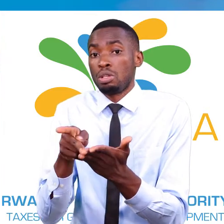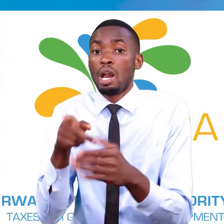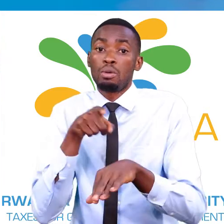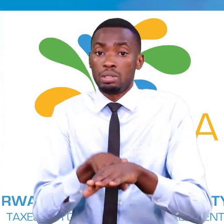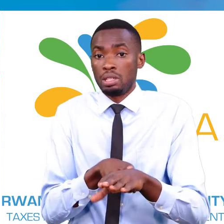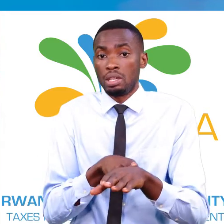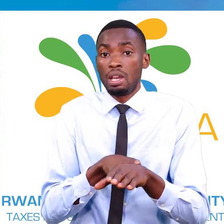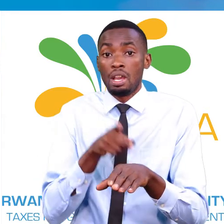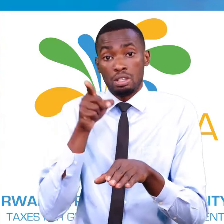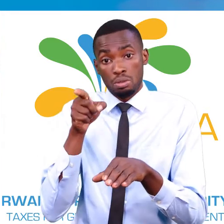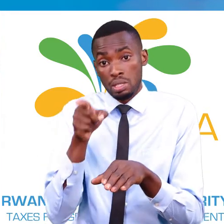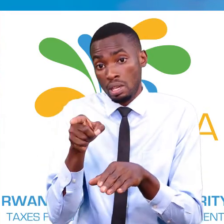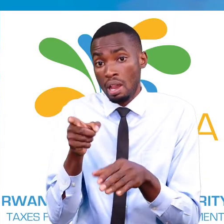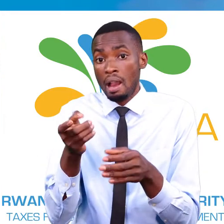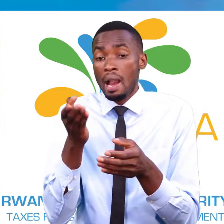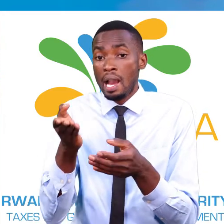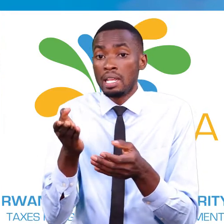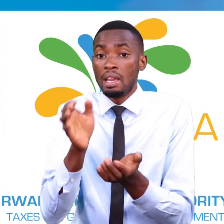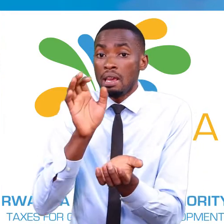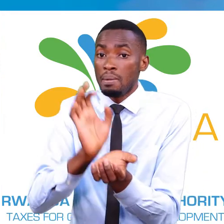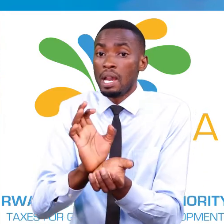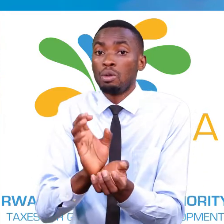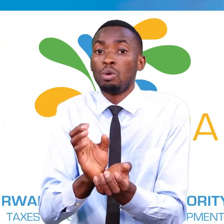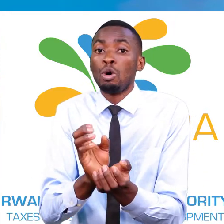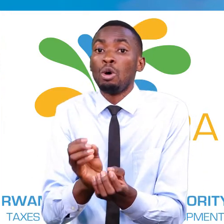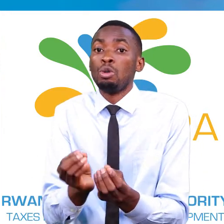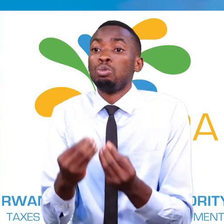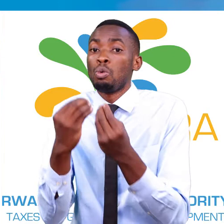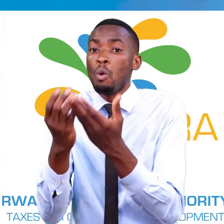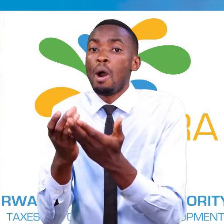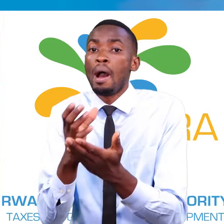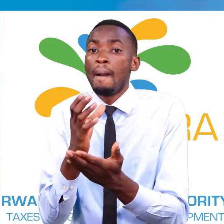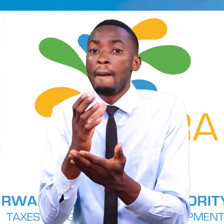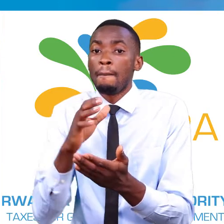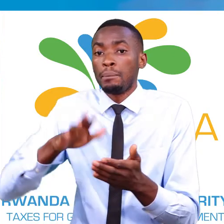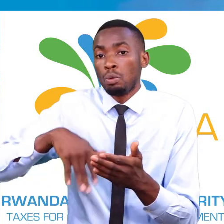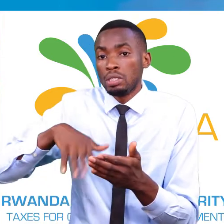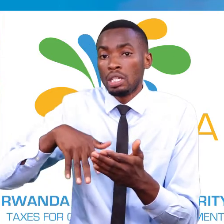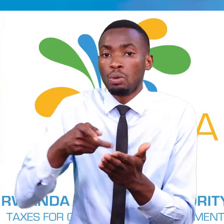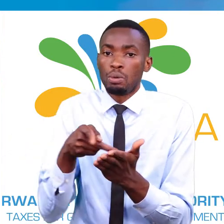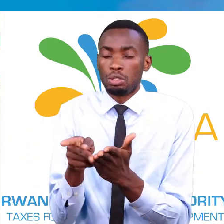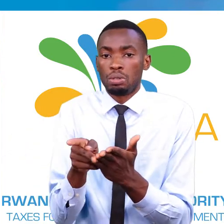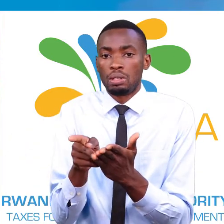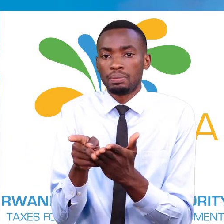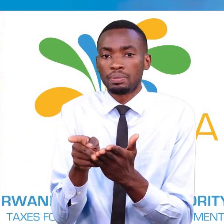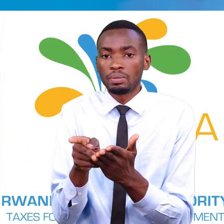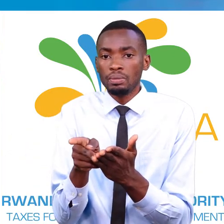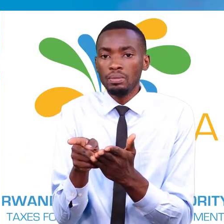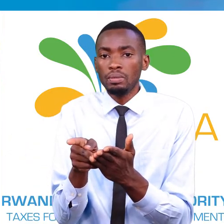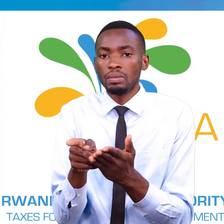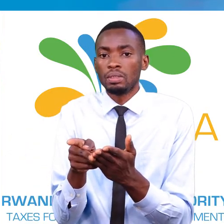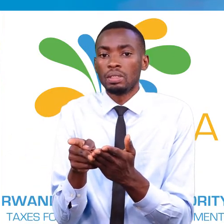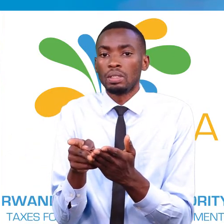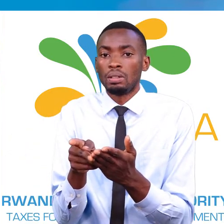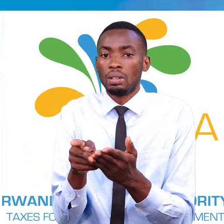gihe icyo gihe hari ibihano ucibwa byo gutinda kwishyura umusoro ku gihe ariko wowe umenyekanishije ku gihe nta kibazo nta